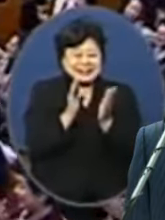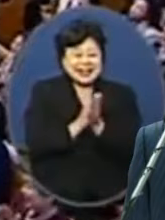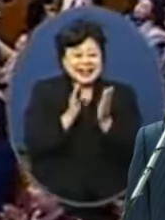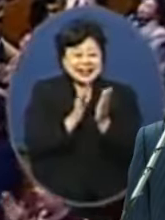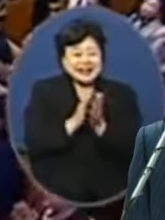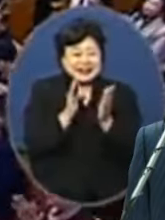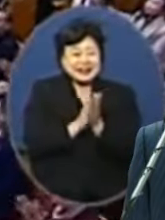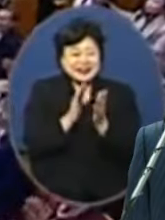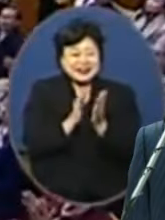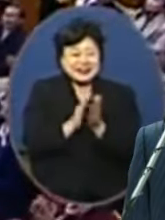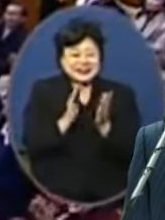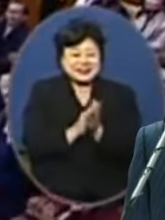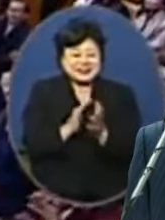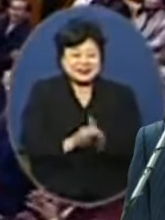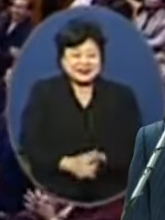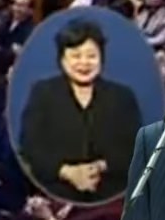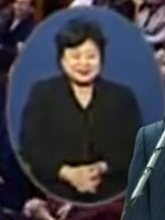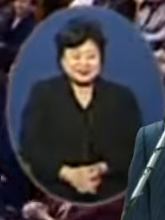사람이니까